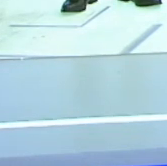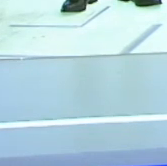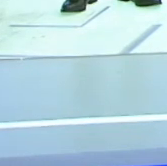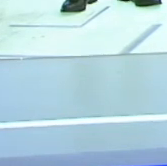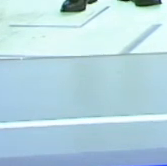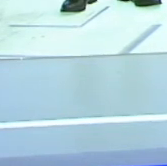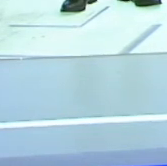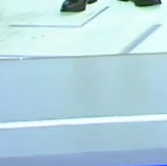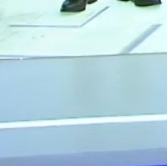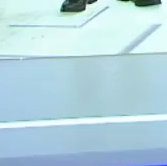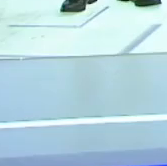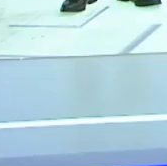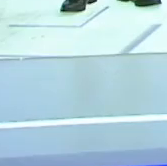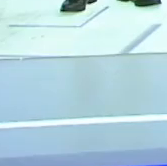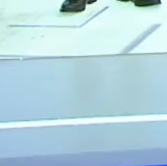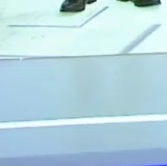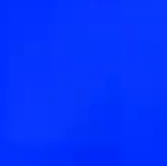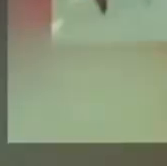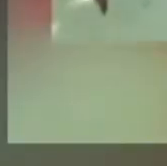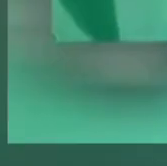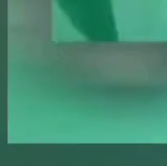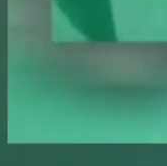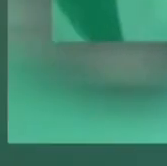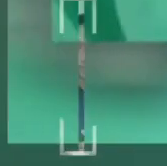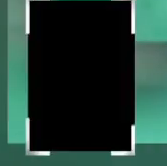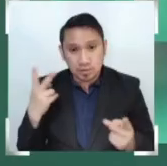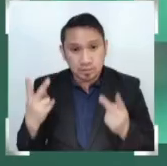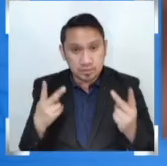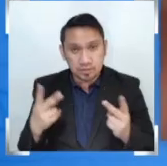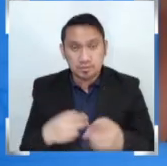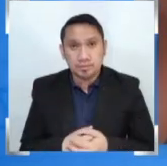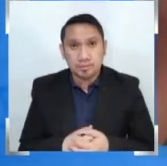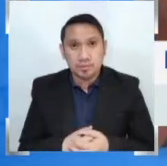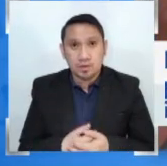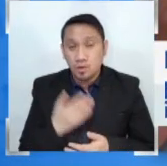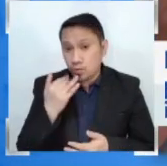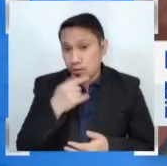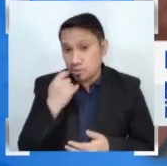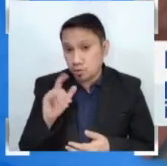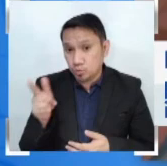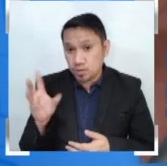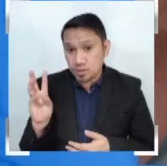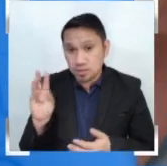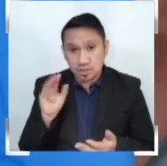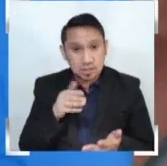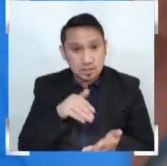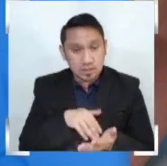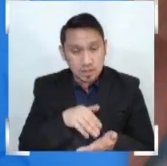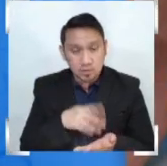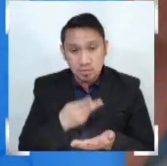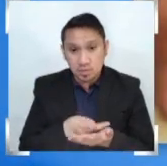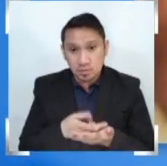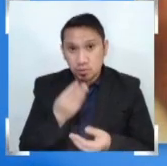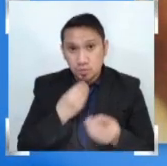Island. Kasunod po yan ang viral post ng isang netizen na bumisita roon. Umabot kasi na mahigit 26,000 pesos ang presyo ng kanilang